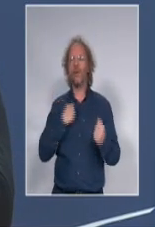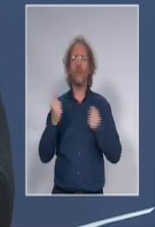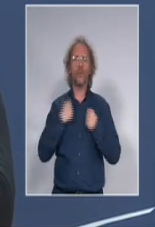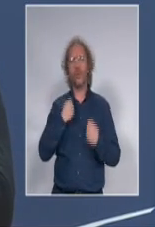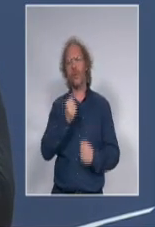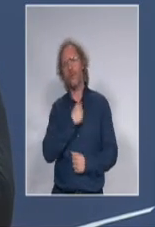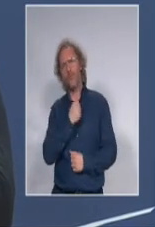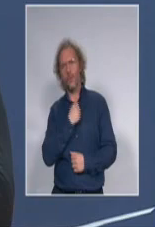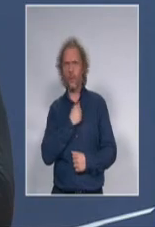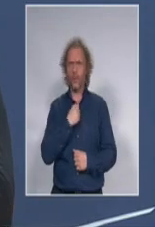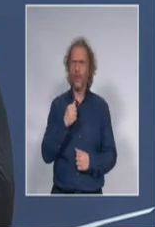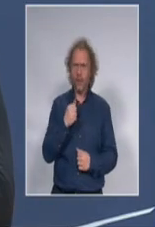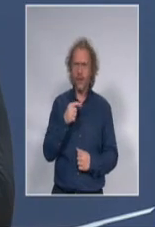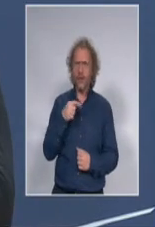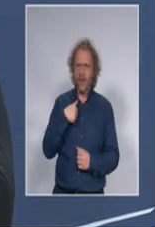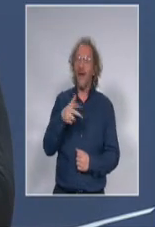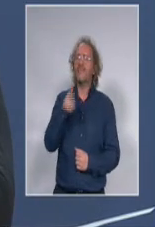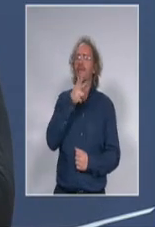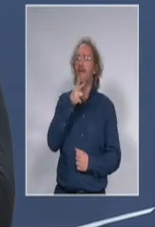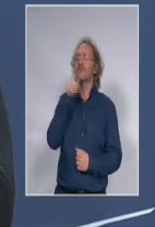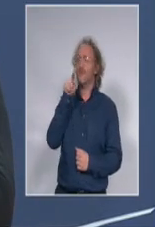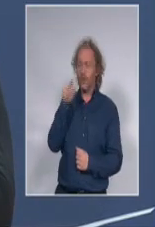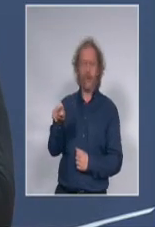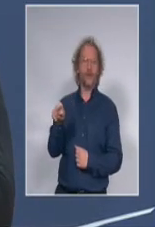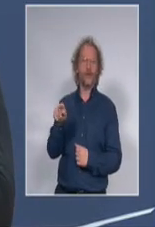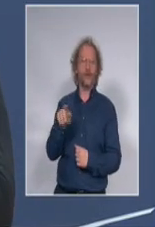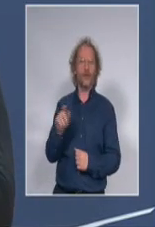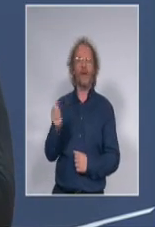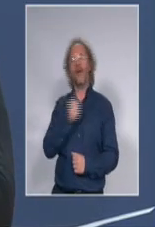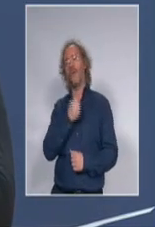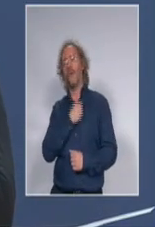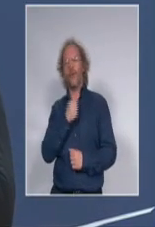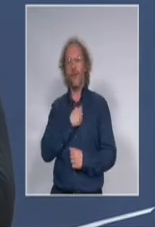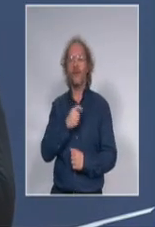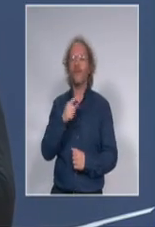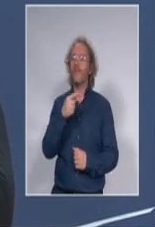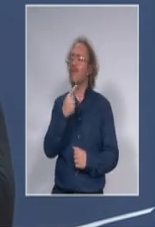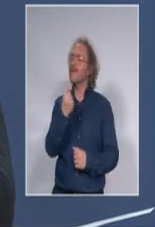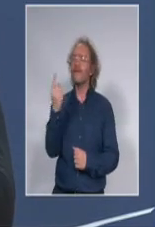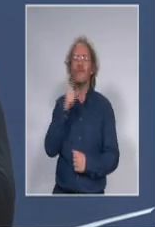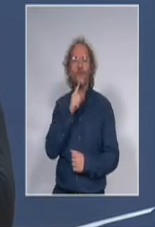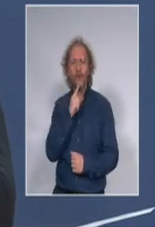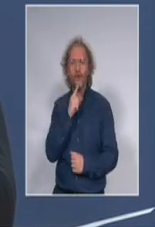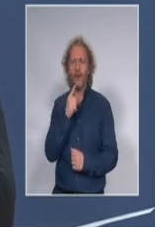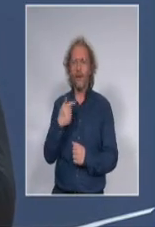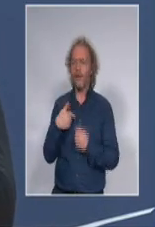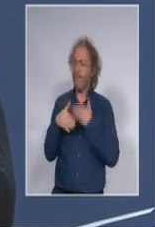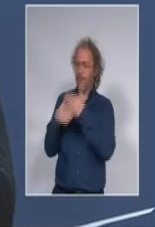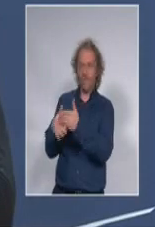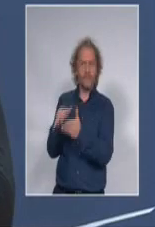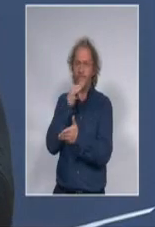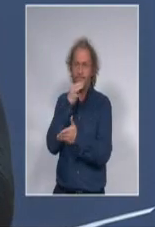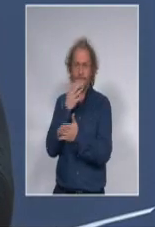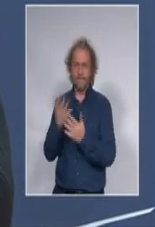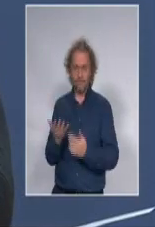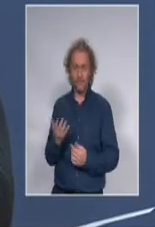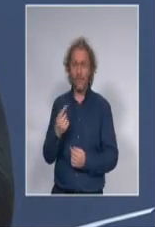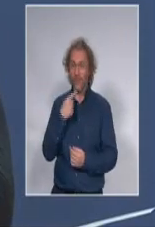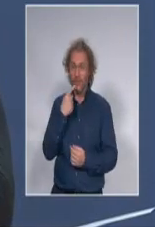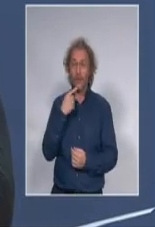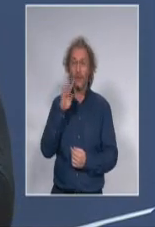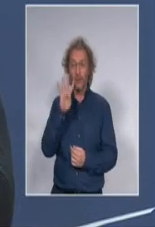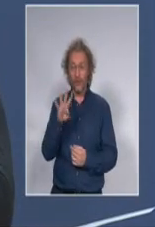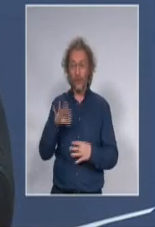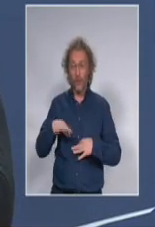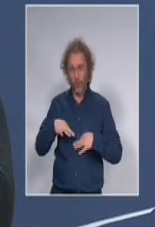dolazite. Samo oni do kojih nismo uspeli da stignemo. Dakle, hoćemo da im kažemo sa terminom u 4 ujutru nemojte da dođete,